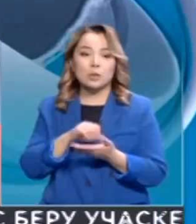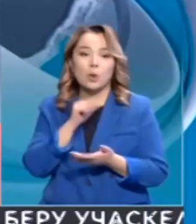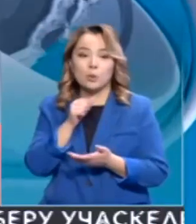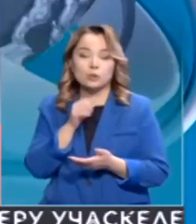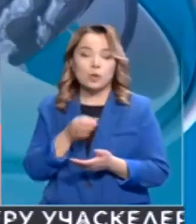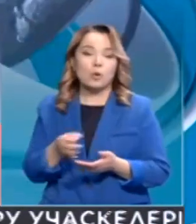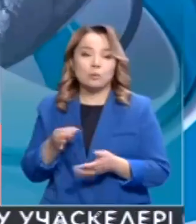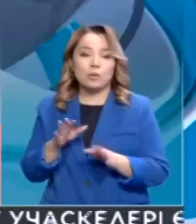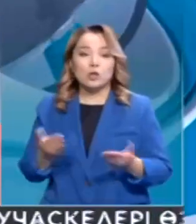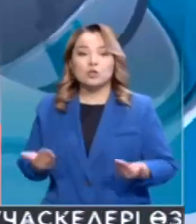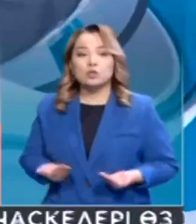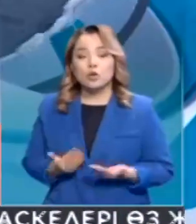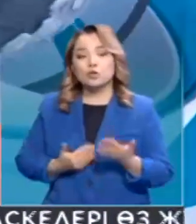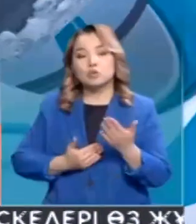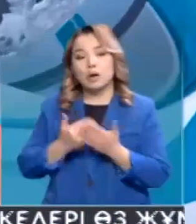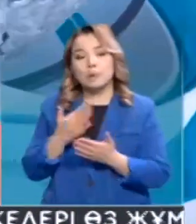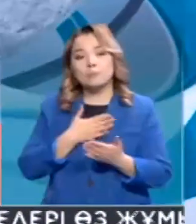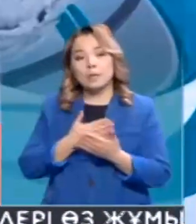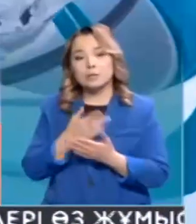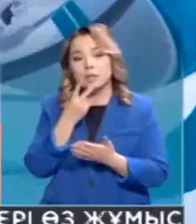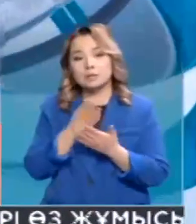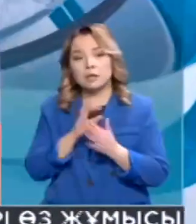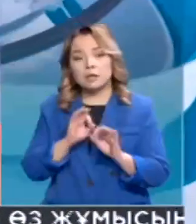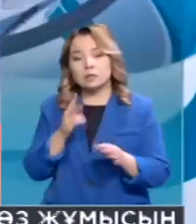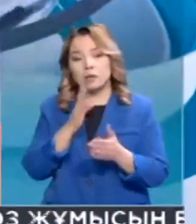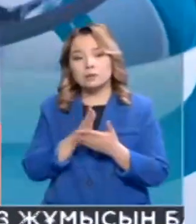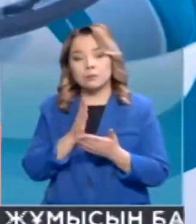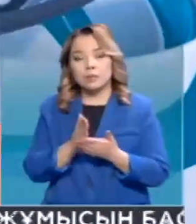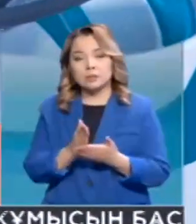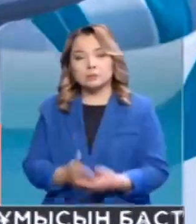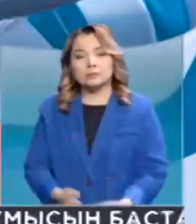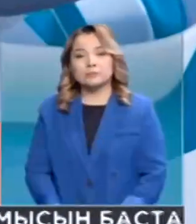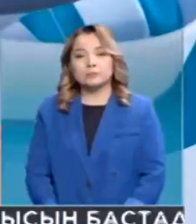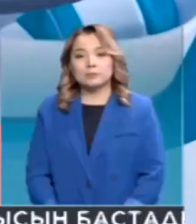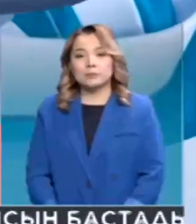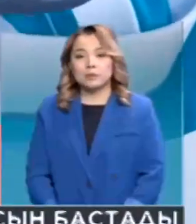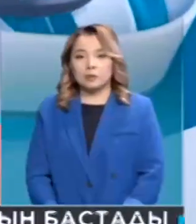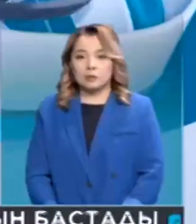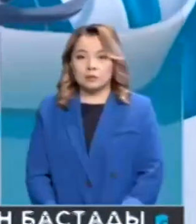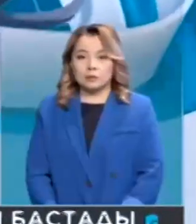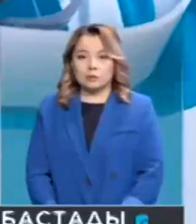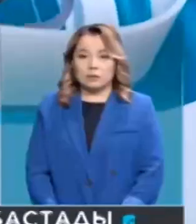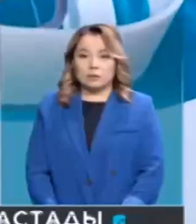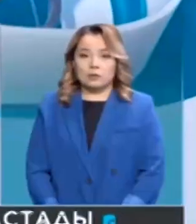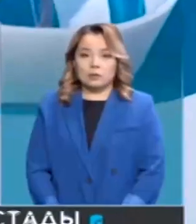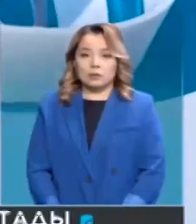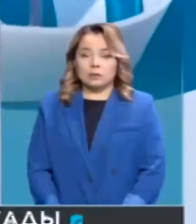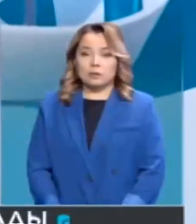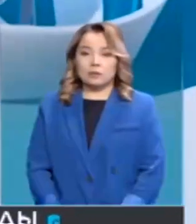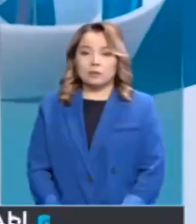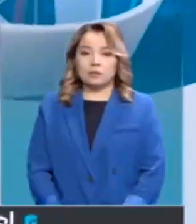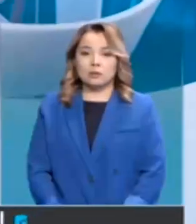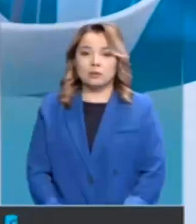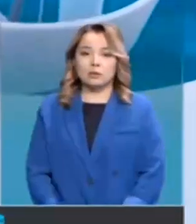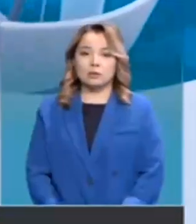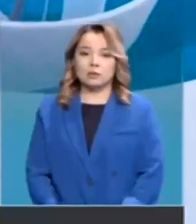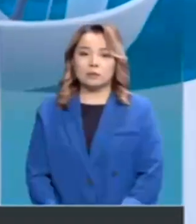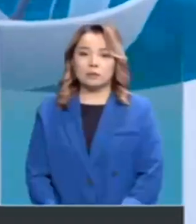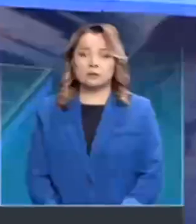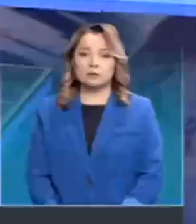облысының тұрғындарының ең жоғары белсенділік байқатқанын атап өткен. Данияр Қайыртай, Арсан Рысбек, Бауыржан Бірлібаев, Қазақстан ұлттық арнасы,